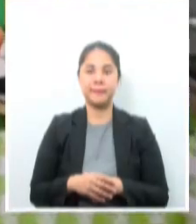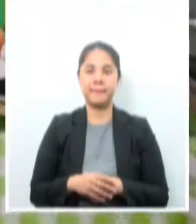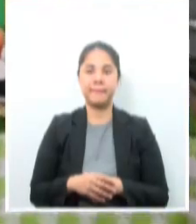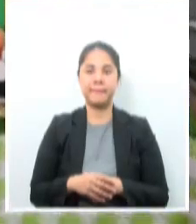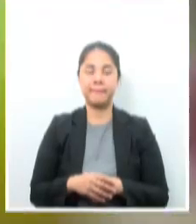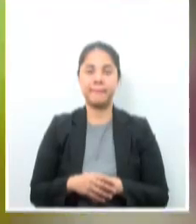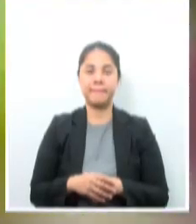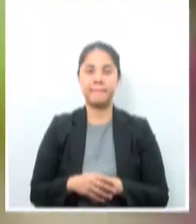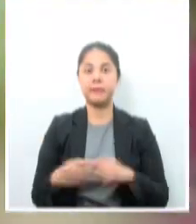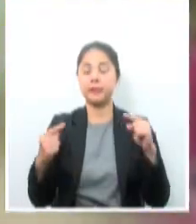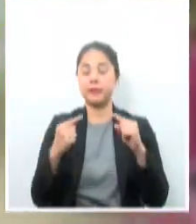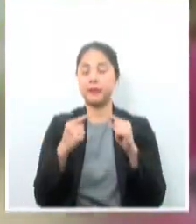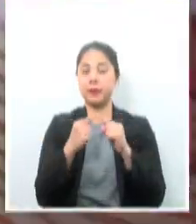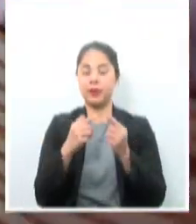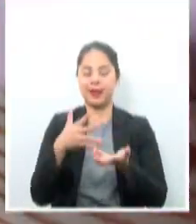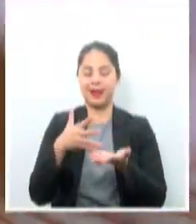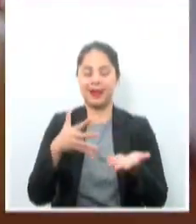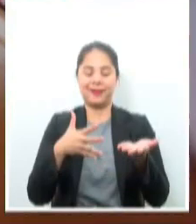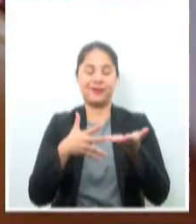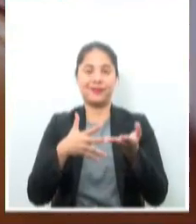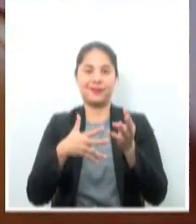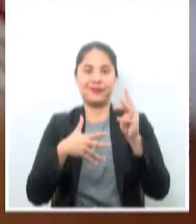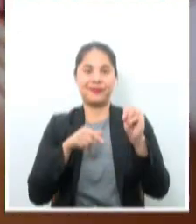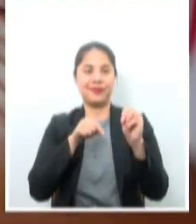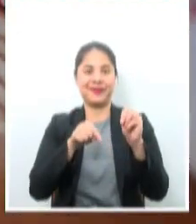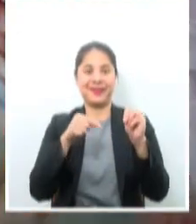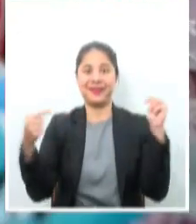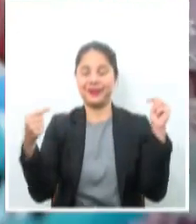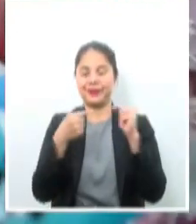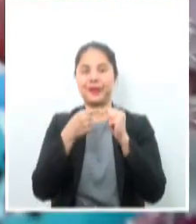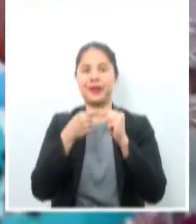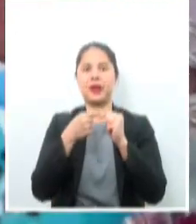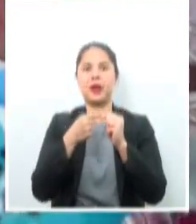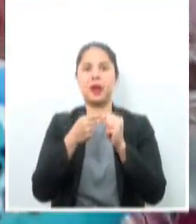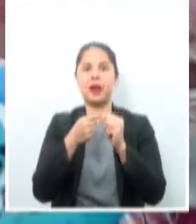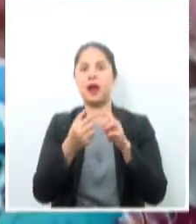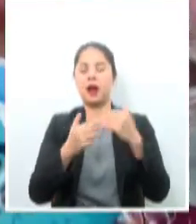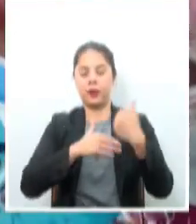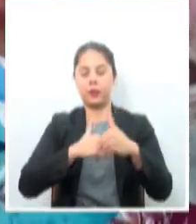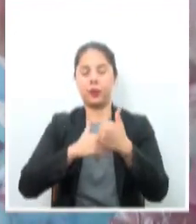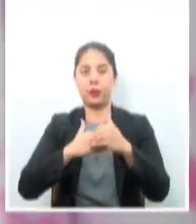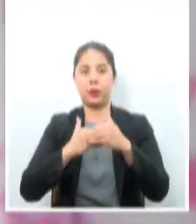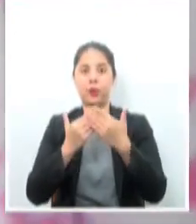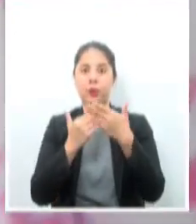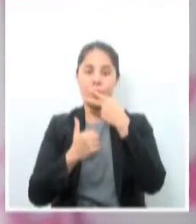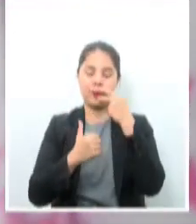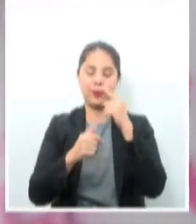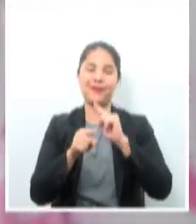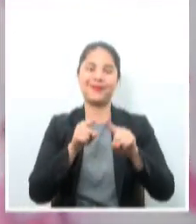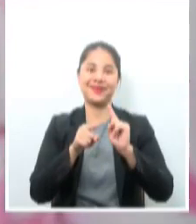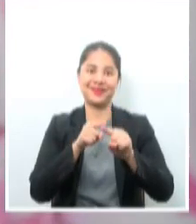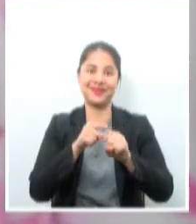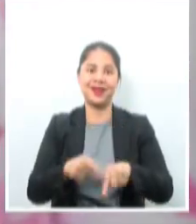ในระดับชั้นมัธยมศึกษาเรามีกิจกรรมมีสุขเบเกอรี่กิจกรรม